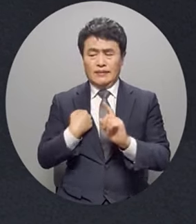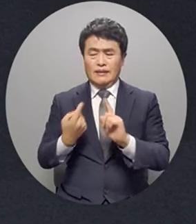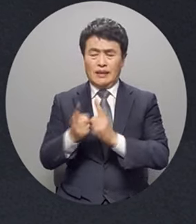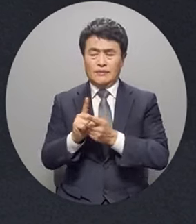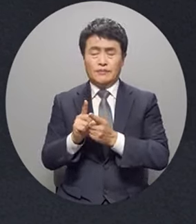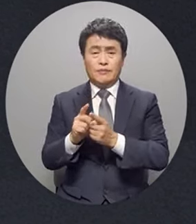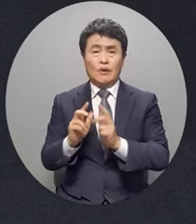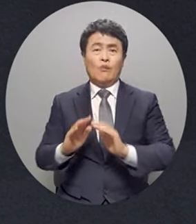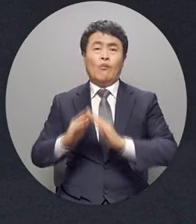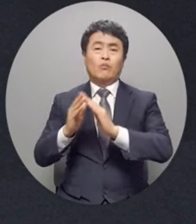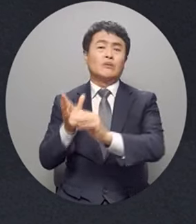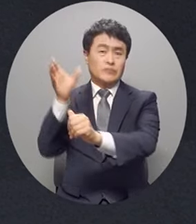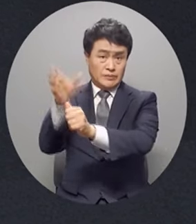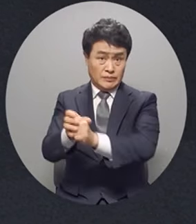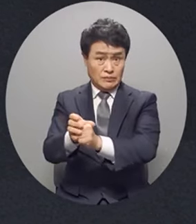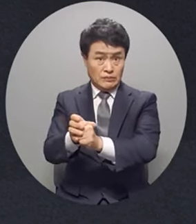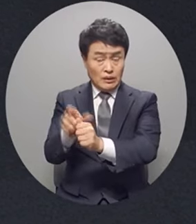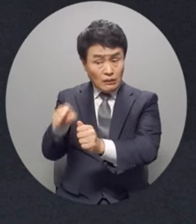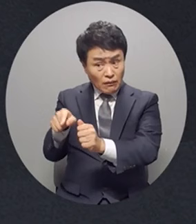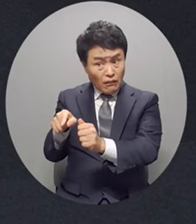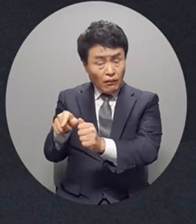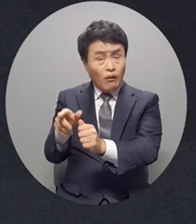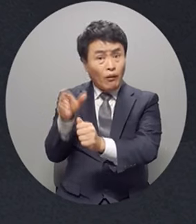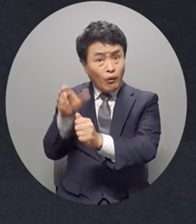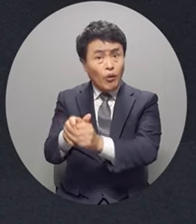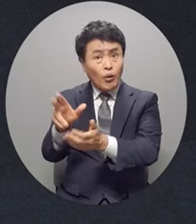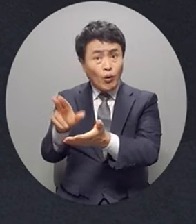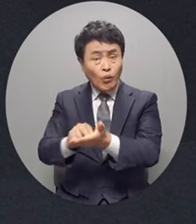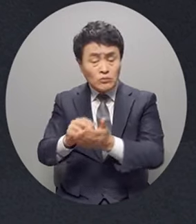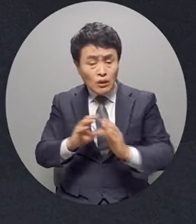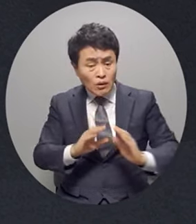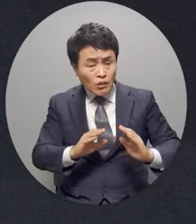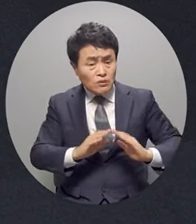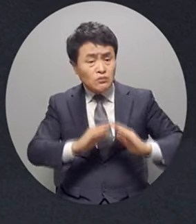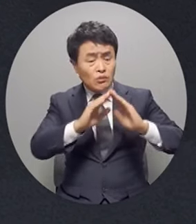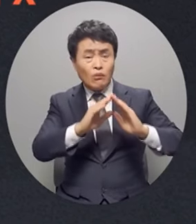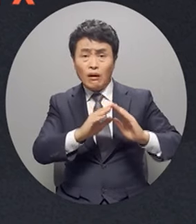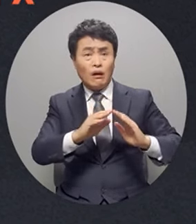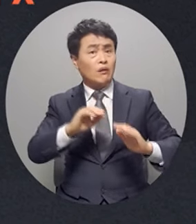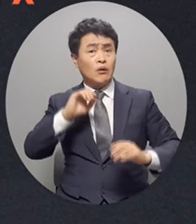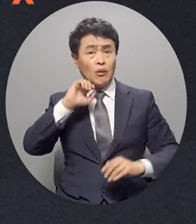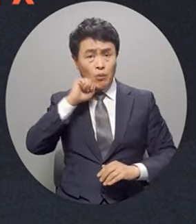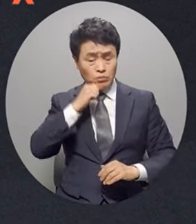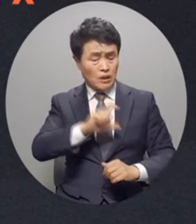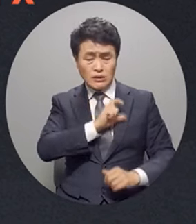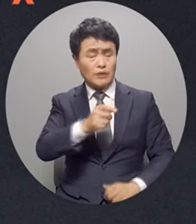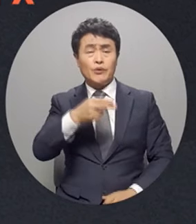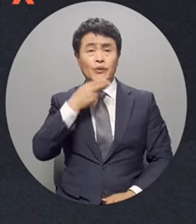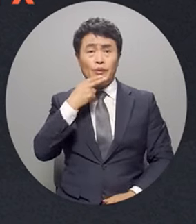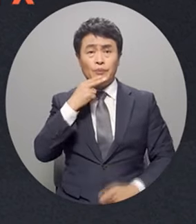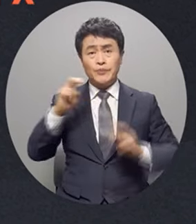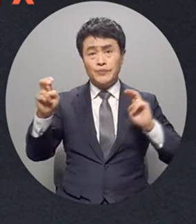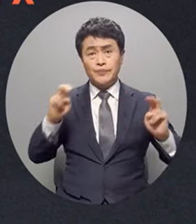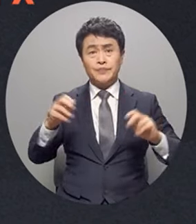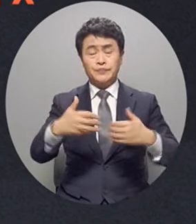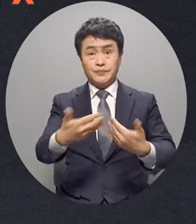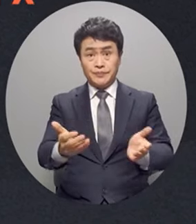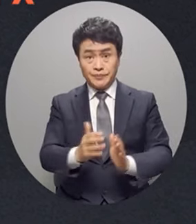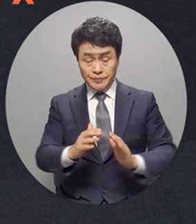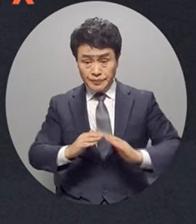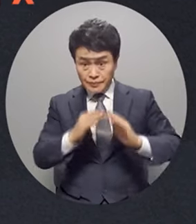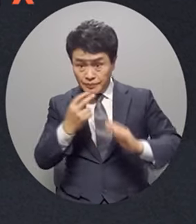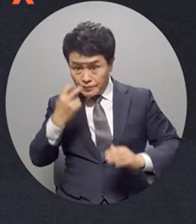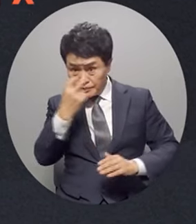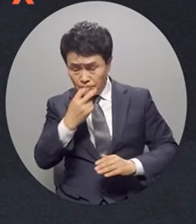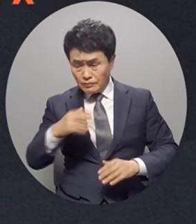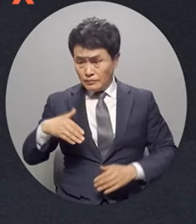시켰습니다. 문제는 그 친형의 업체 역시 증축 공사를 할 수 없는 무자격 업체였던 겁니다. 공사 감독자도